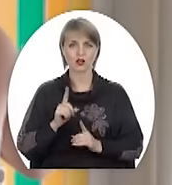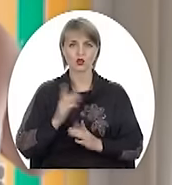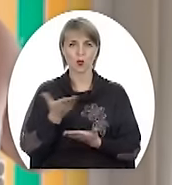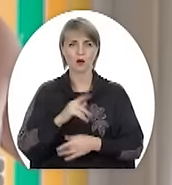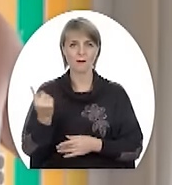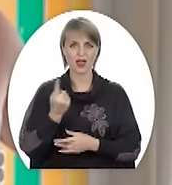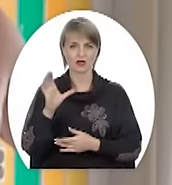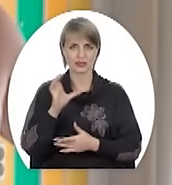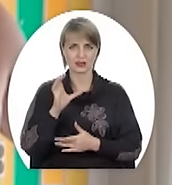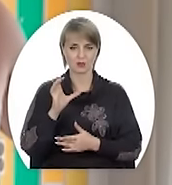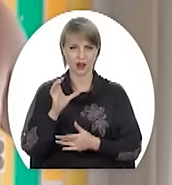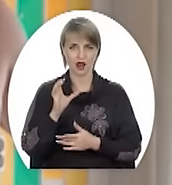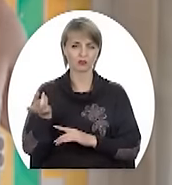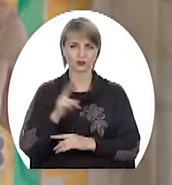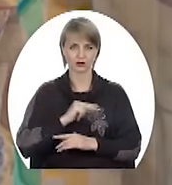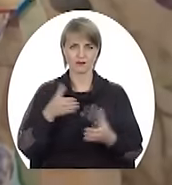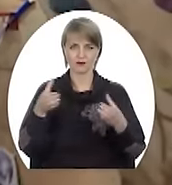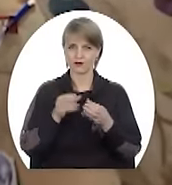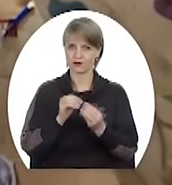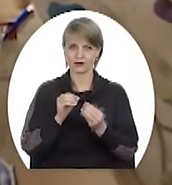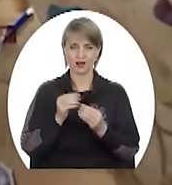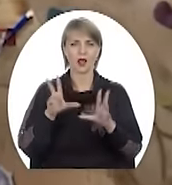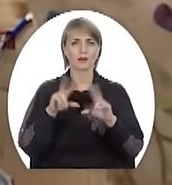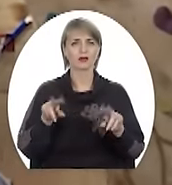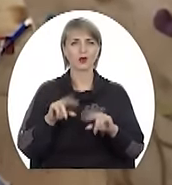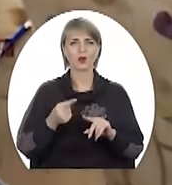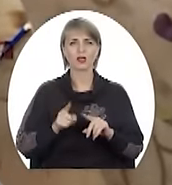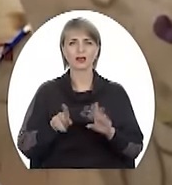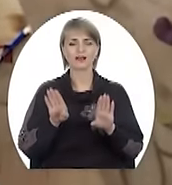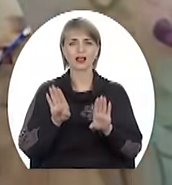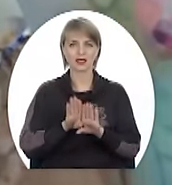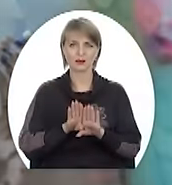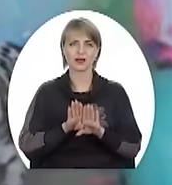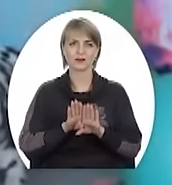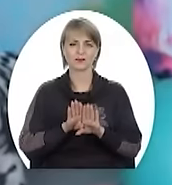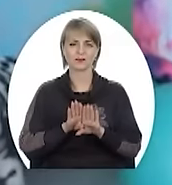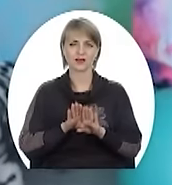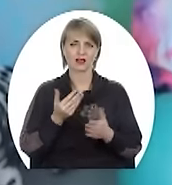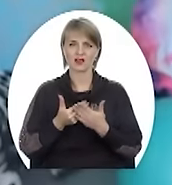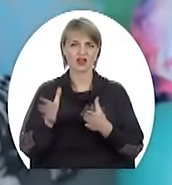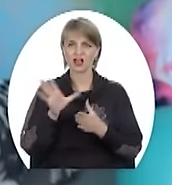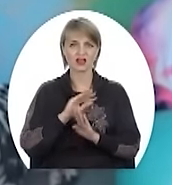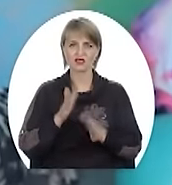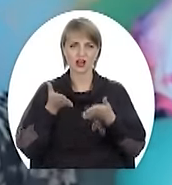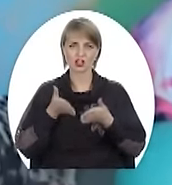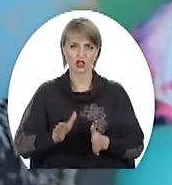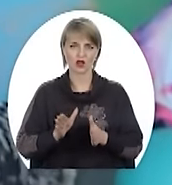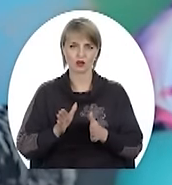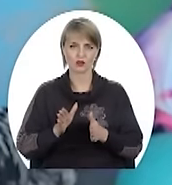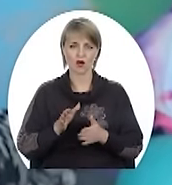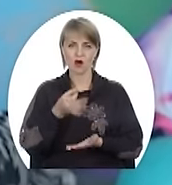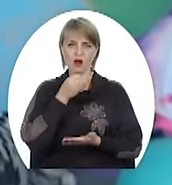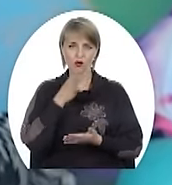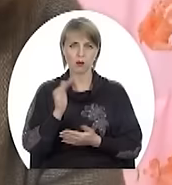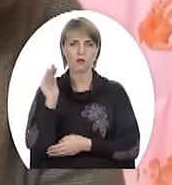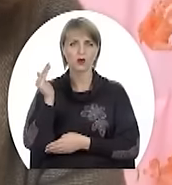приятно, да, и что мы 1 сентября вышли в этом же составе. Педагоги, знаете, это, наверное, ну, вот такими, наверное, не все рождаются,